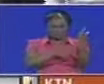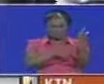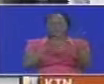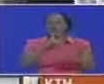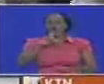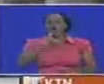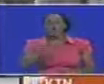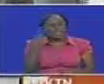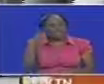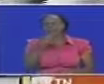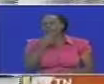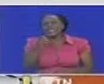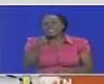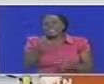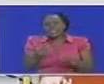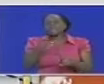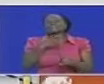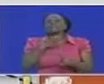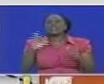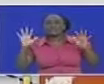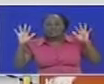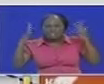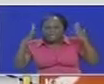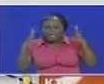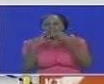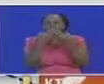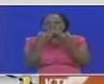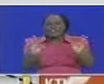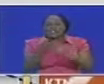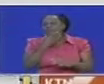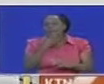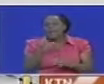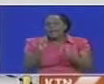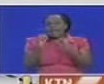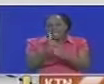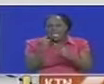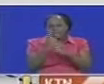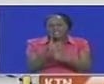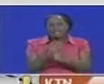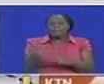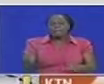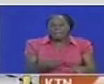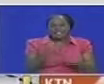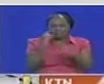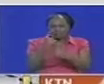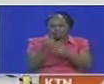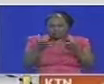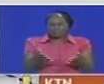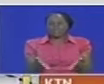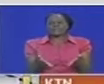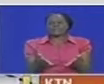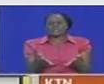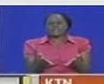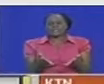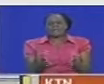wanaume wanaotarajia kusherekea siku ya ukombozi wa wanaume, ambayo ni tarehe 11 mwezi Novemba ikiwa ni leo.